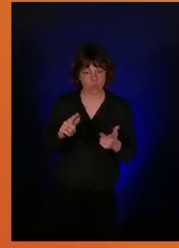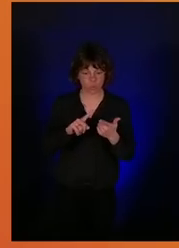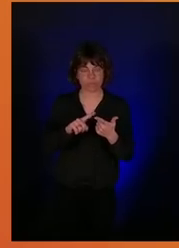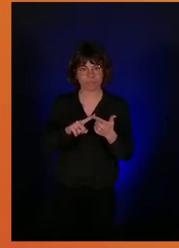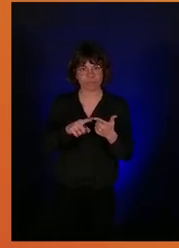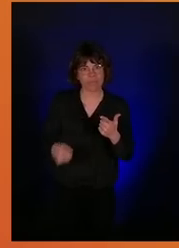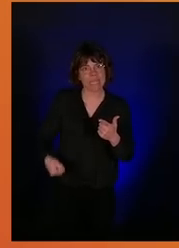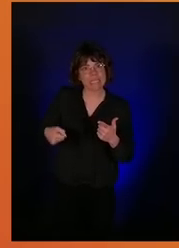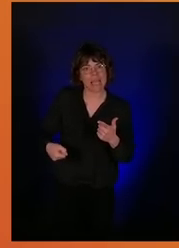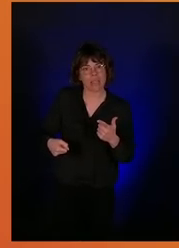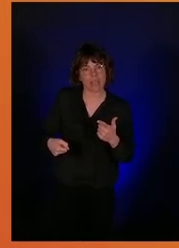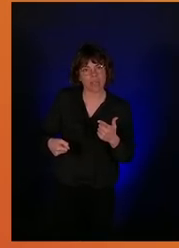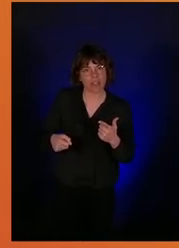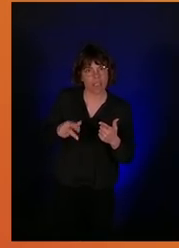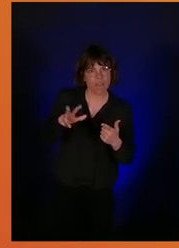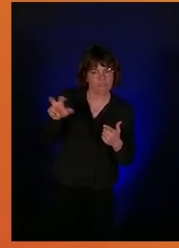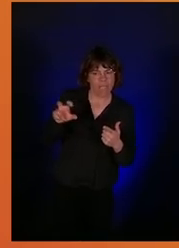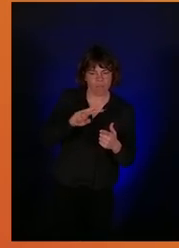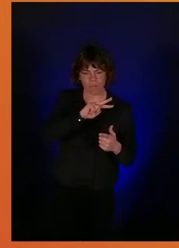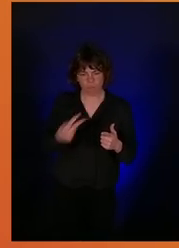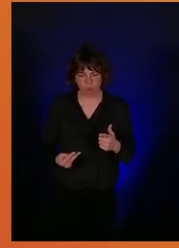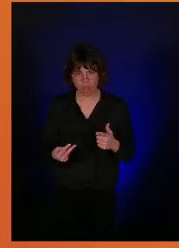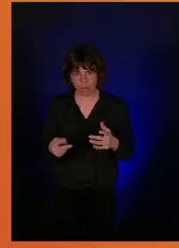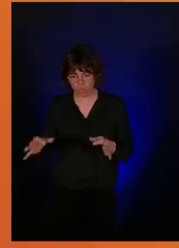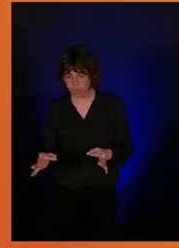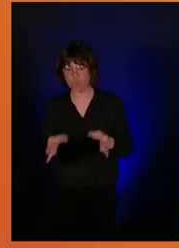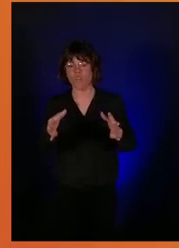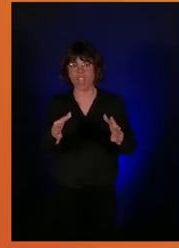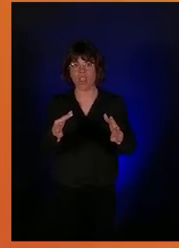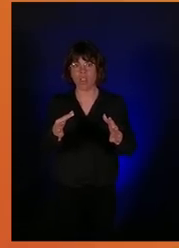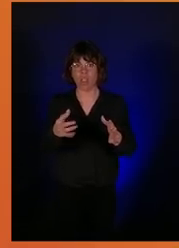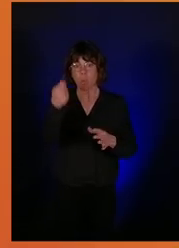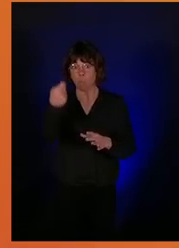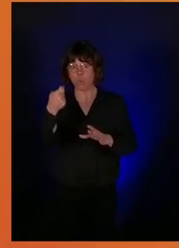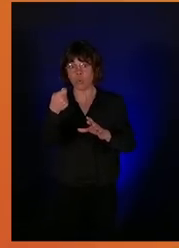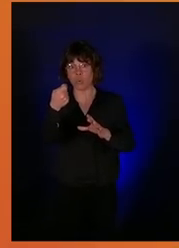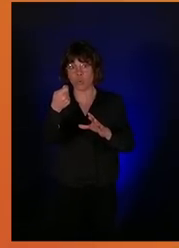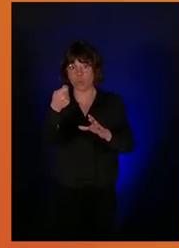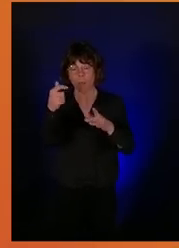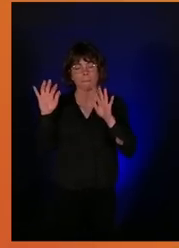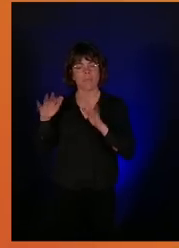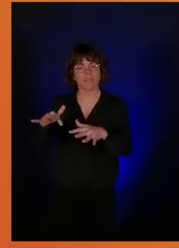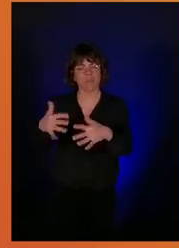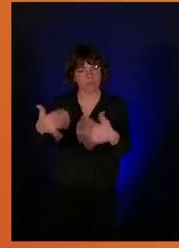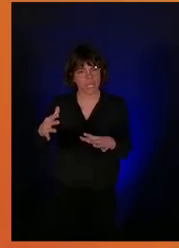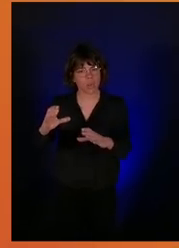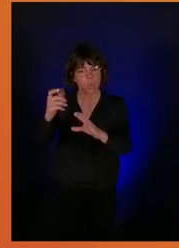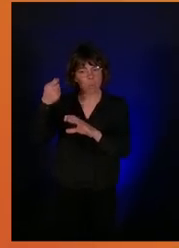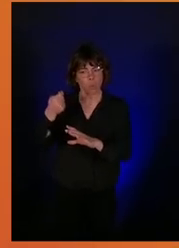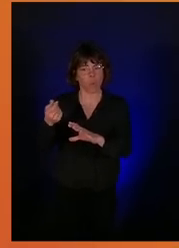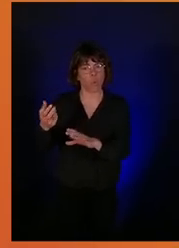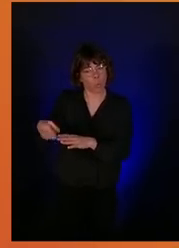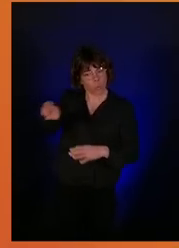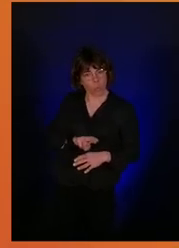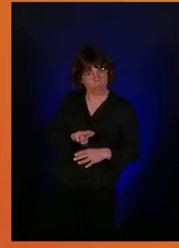de couleur vert ou violet qui a été retrouvé dans une navette, dans un bus, en revenant de la manifestation cet après-midi. Vous trouverez le